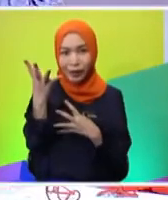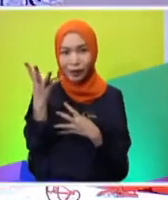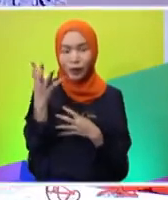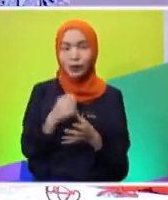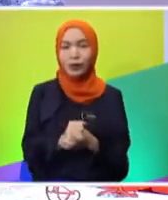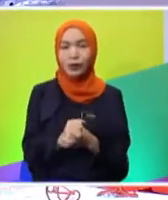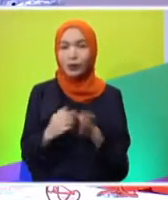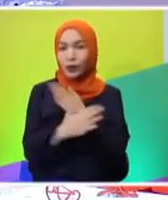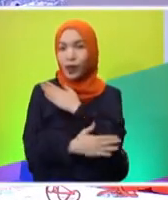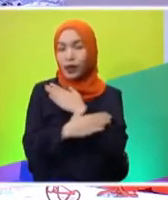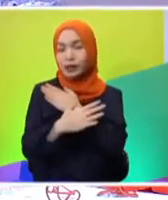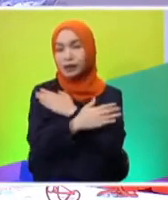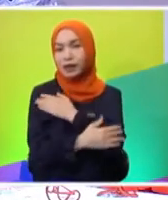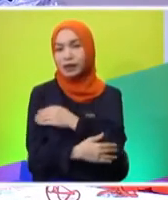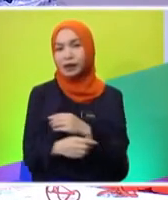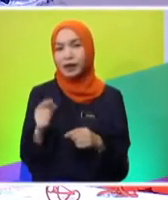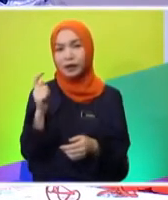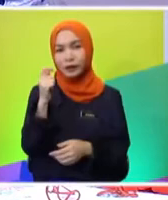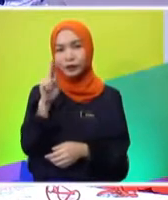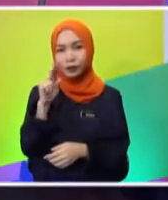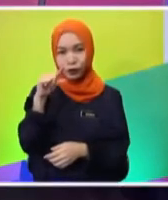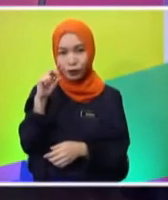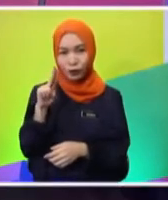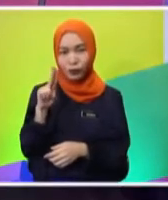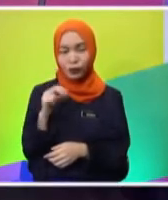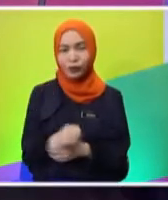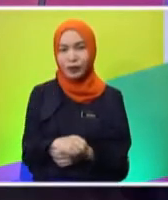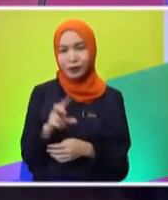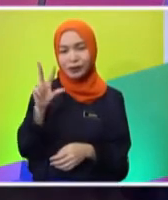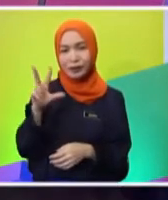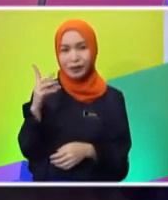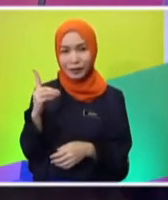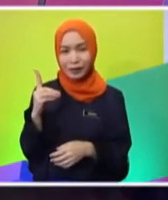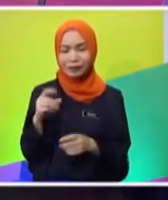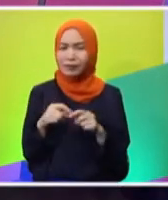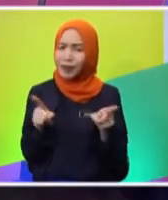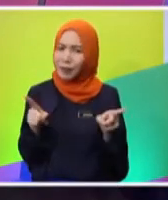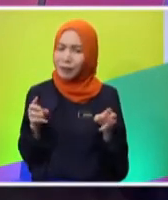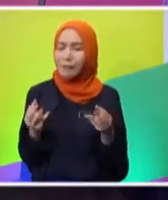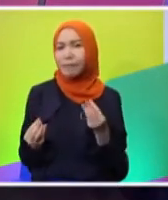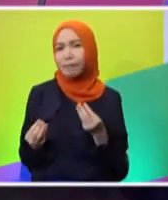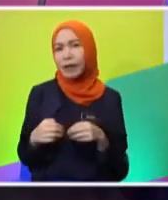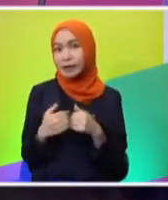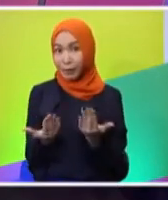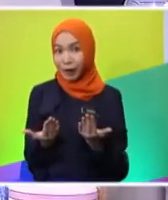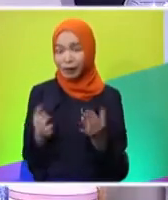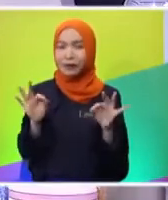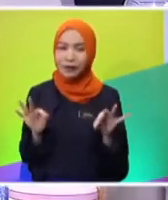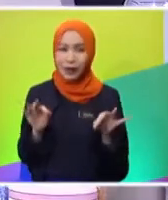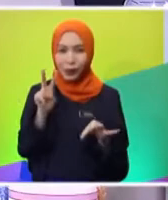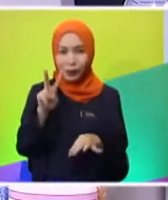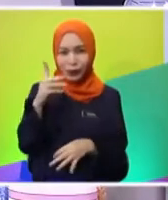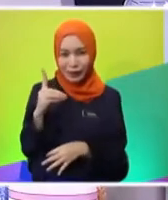kalau dipilih dalam bentuk dua dimensi kalau dulu dimensi Heri percaya kurang menarik sego Iya dan